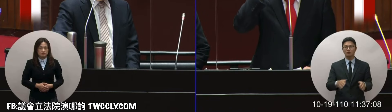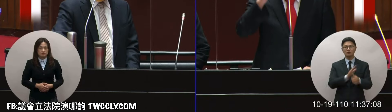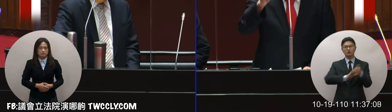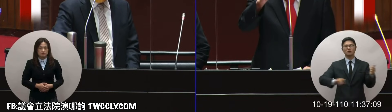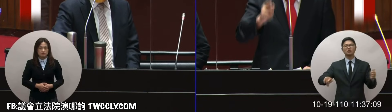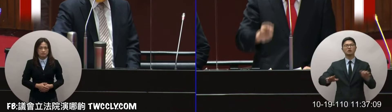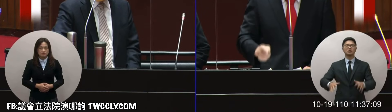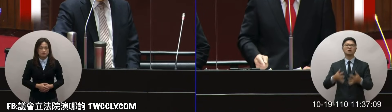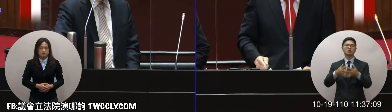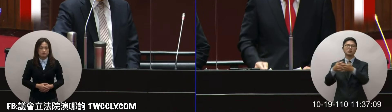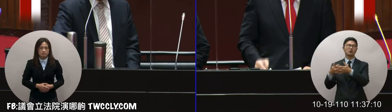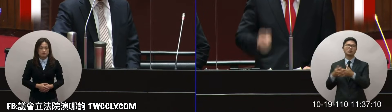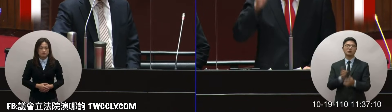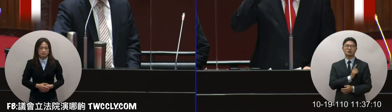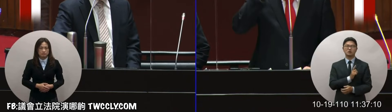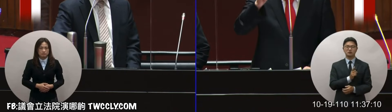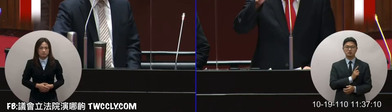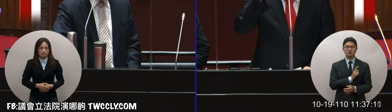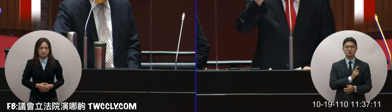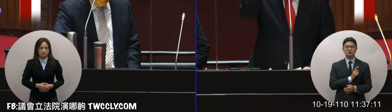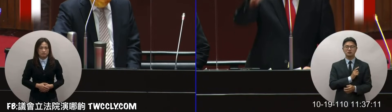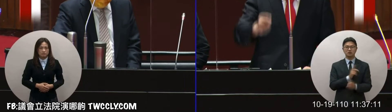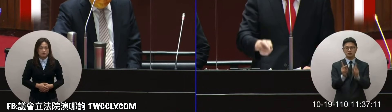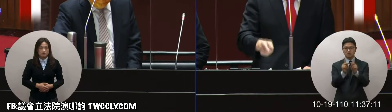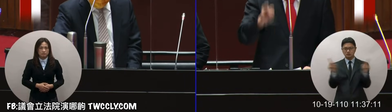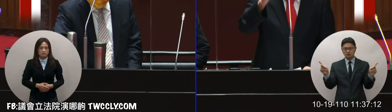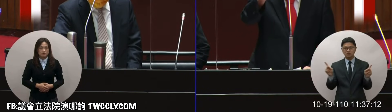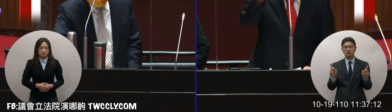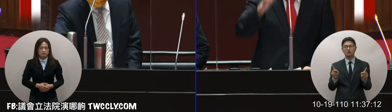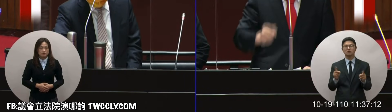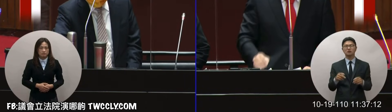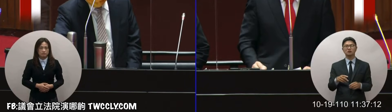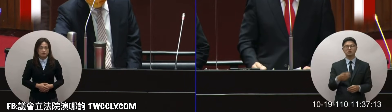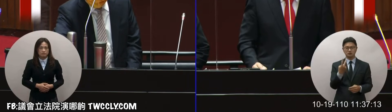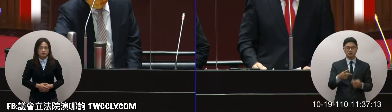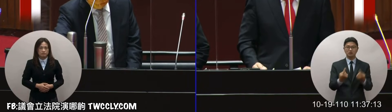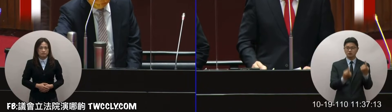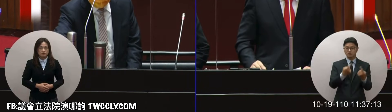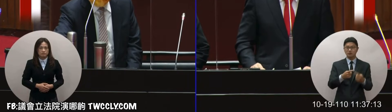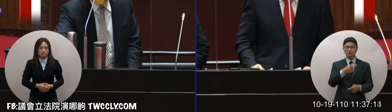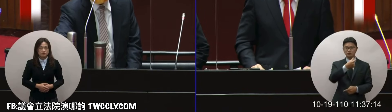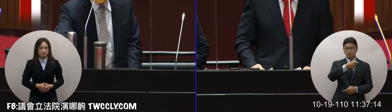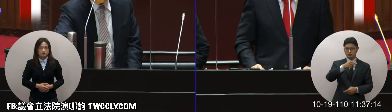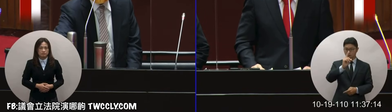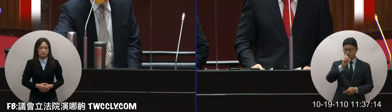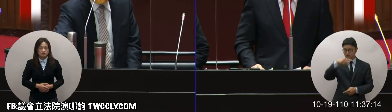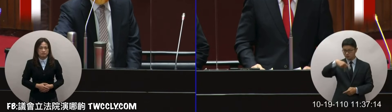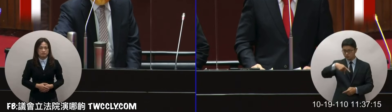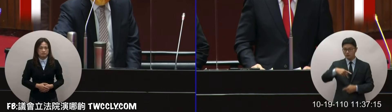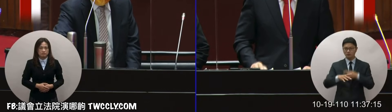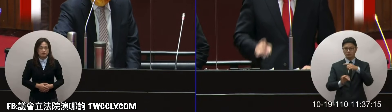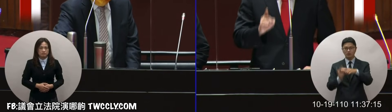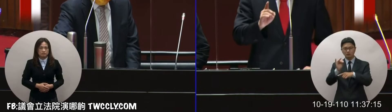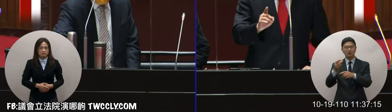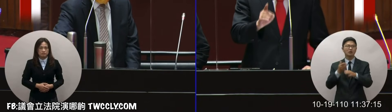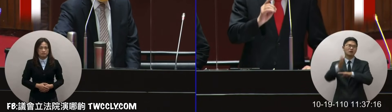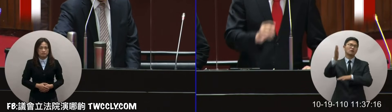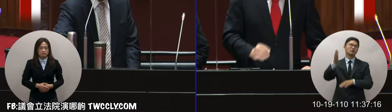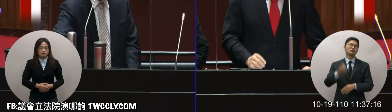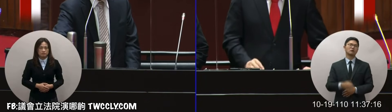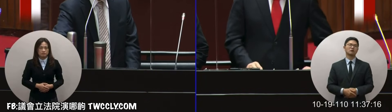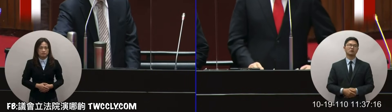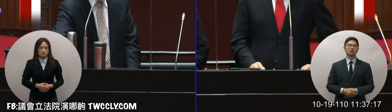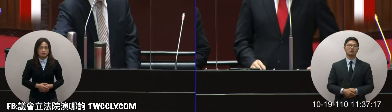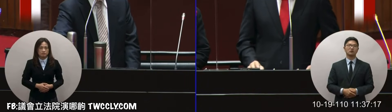美国整体的国债超过美国 GDP 的100%，就陈如院长刚刚讲的。占 GDP 多少？今天美